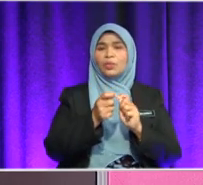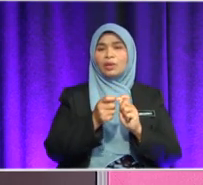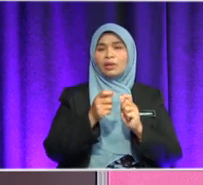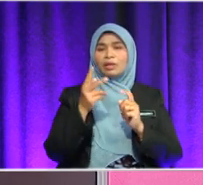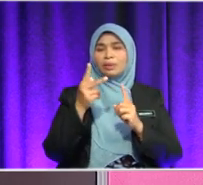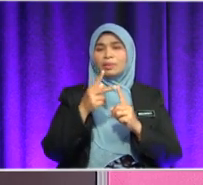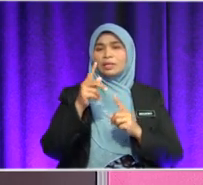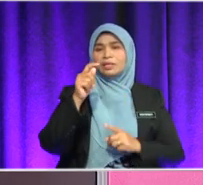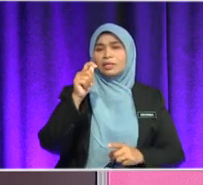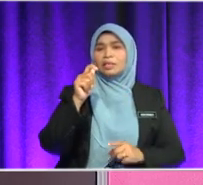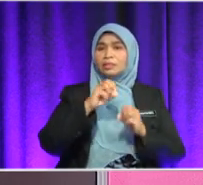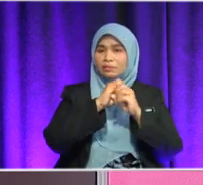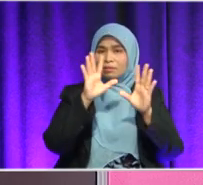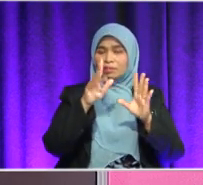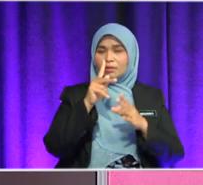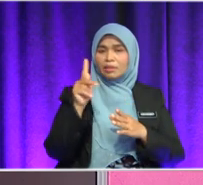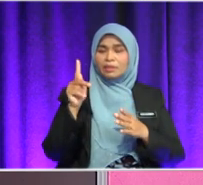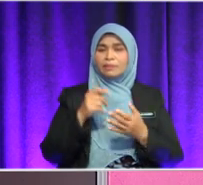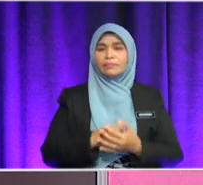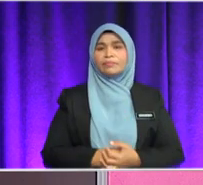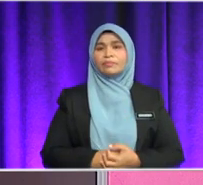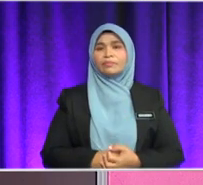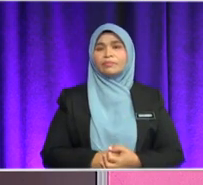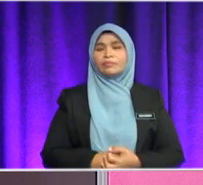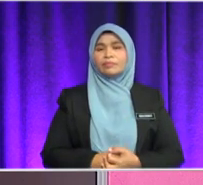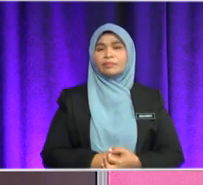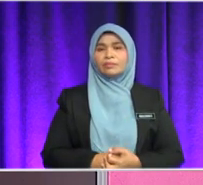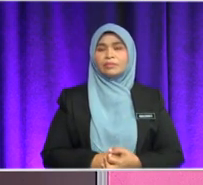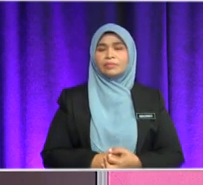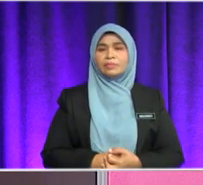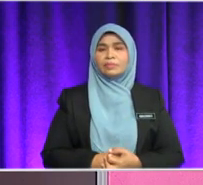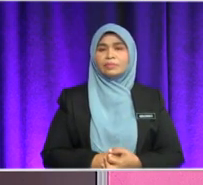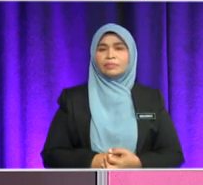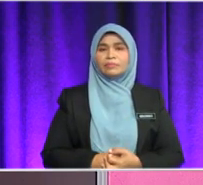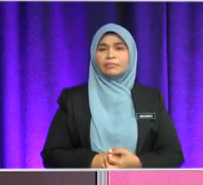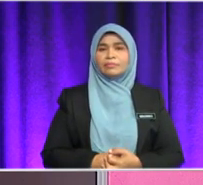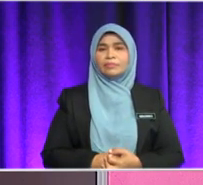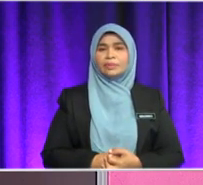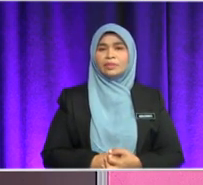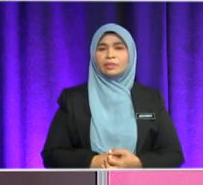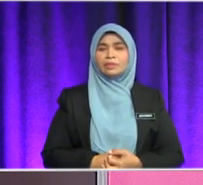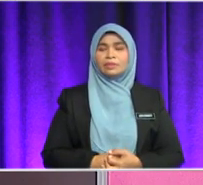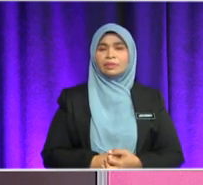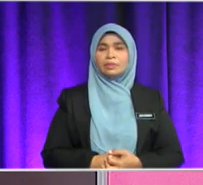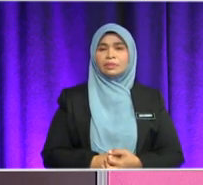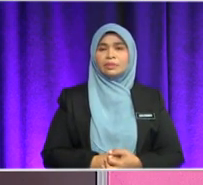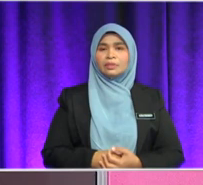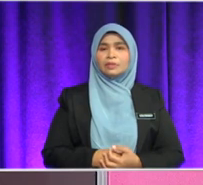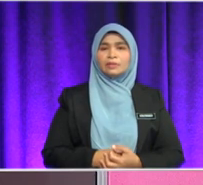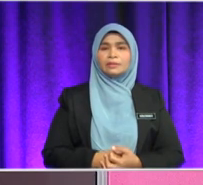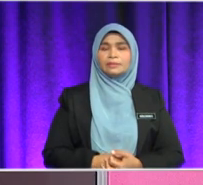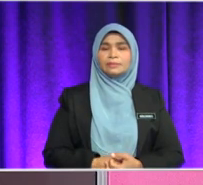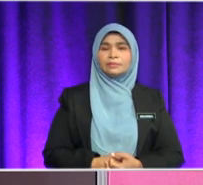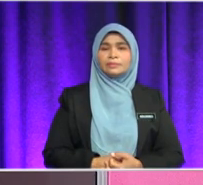zaman sekarang ini tidak perlu lagi menutup aurat itu contoh ini dari sudut